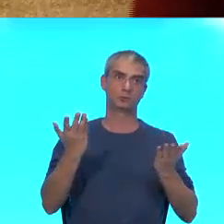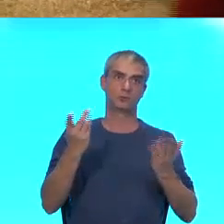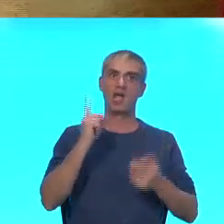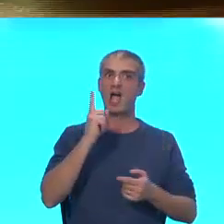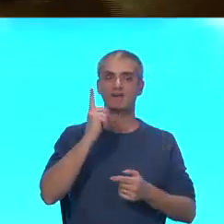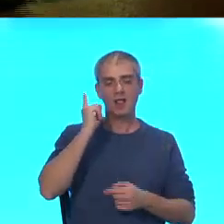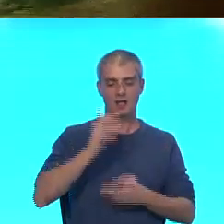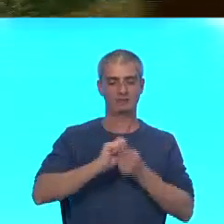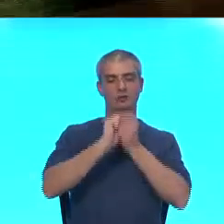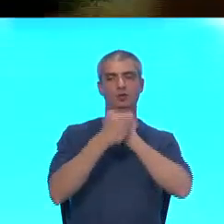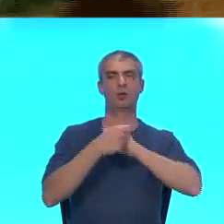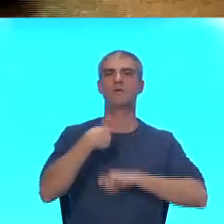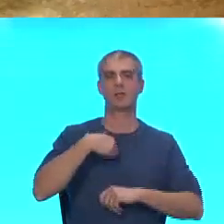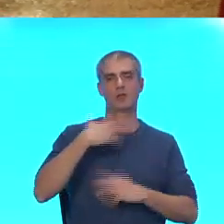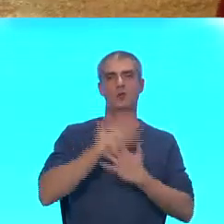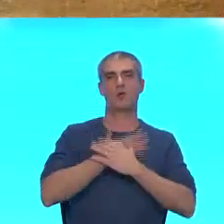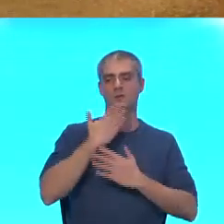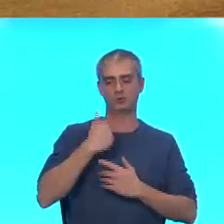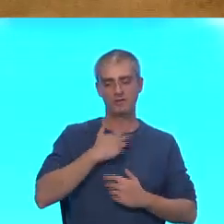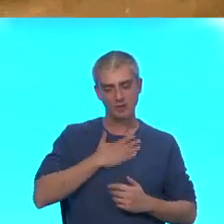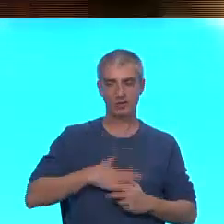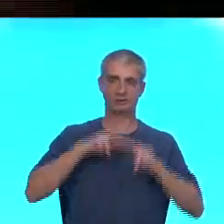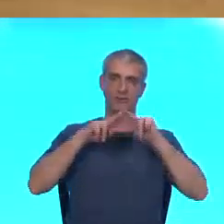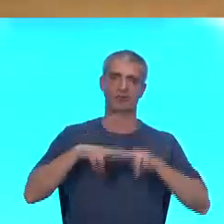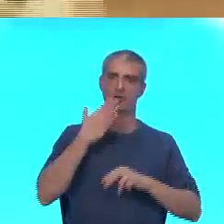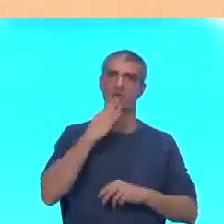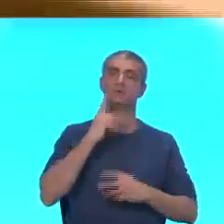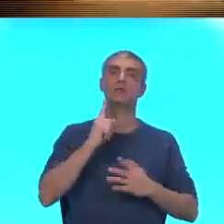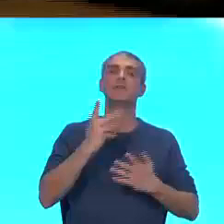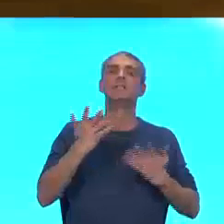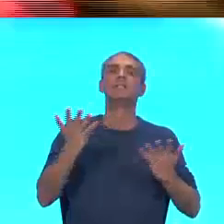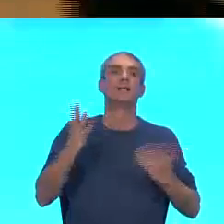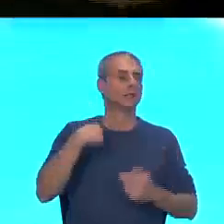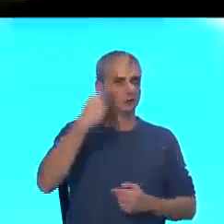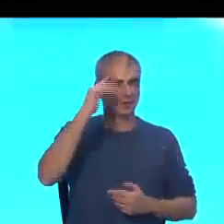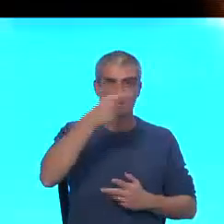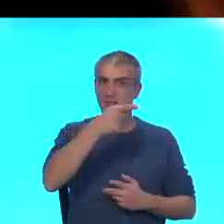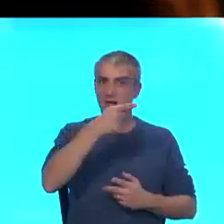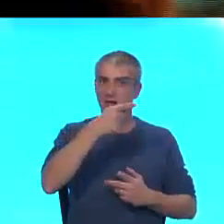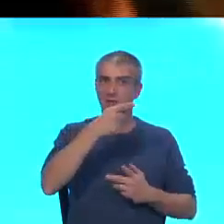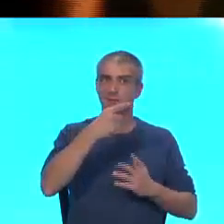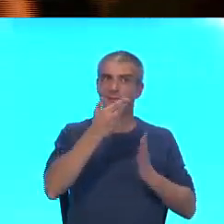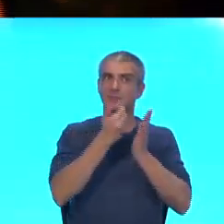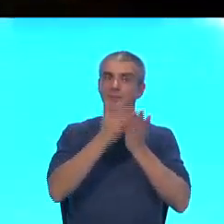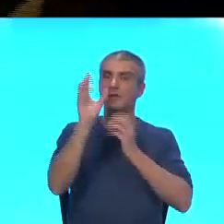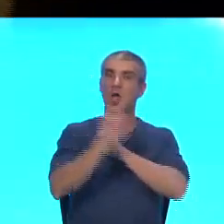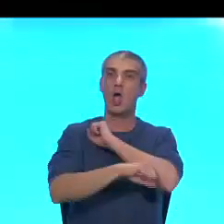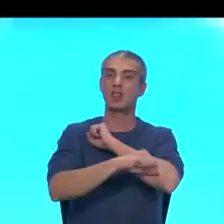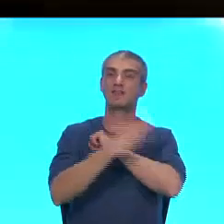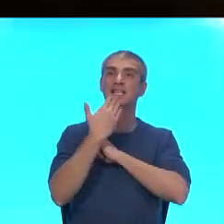חייב שינוי, ואנחנו אוהבים את ירושלים ורוצים להישאר בירושלים, אבל... אני חושב שאם אתה מוריד, מסיר ממנה את האוניברסיטה